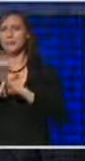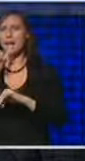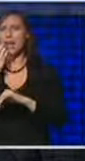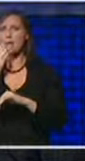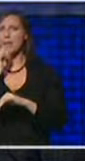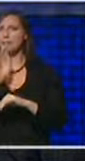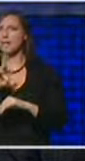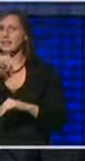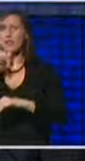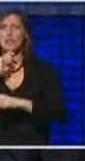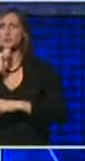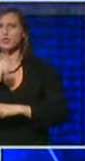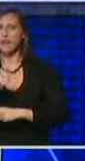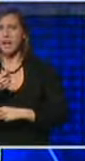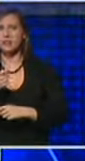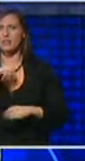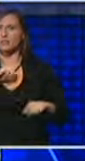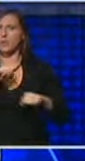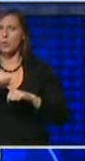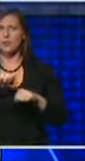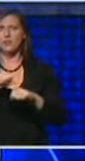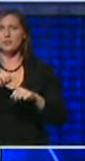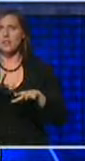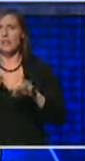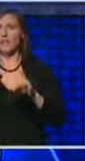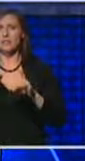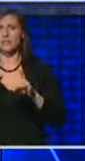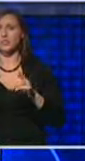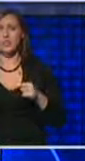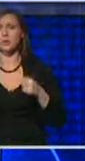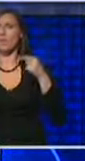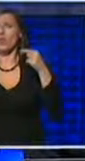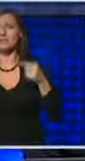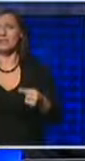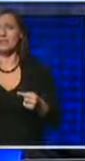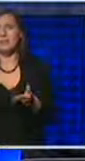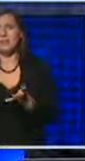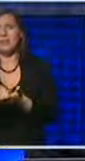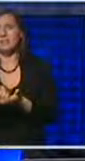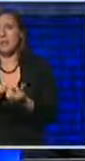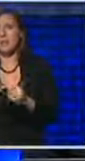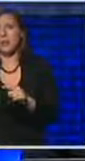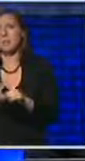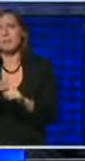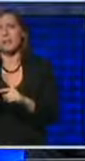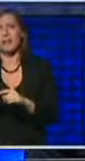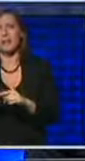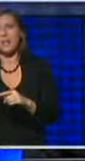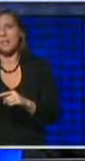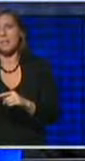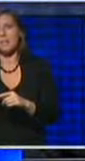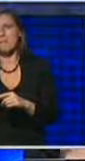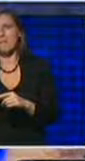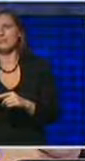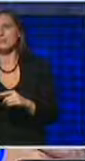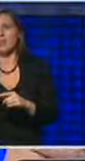siker az önkormányzati választás, és nem következik be igazából politikai értelemben, nem feltétlenül számszerű